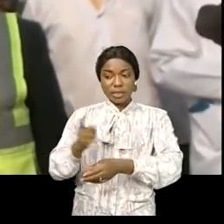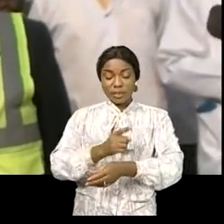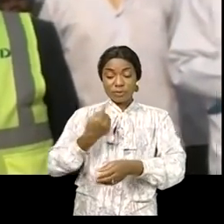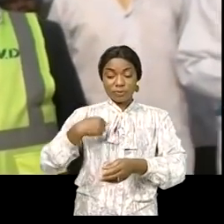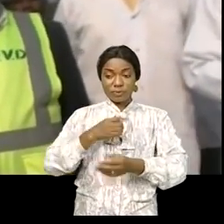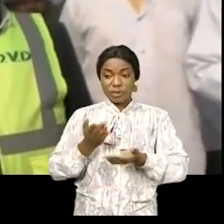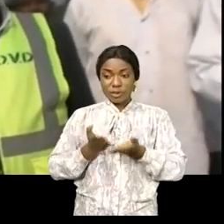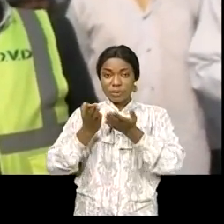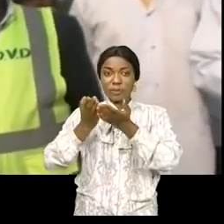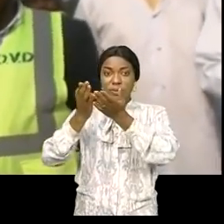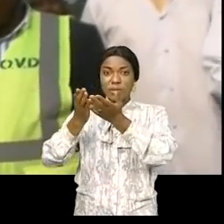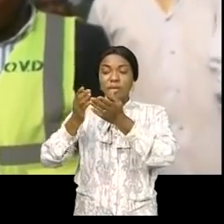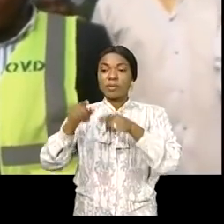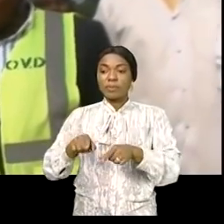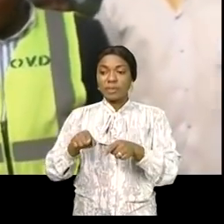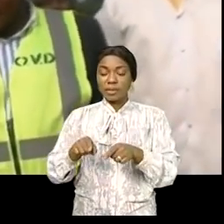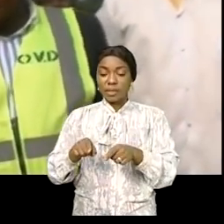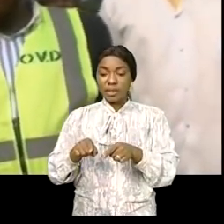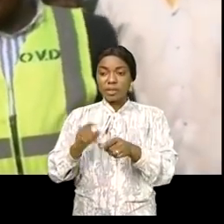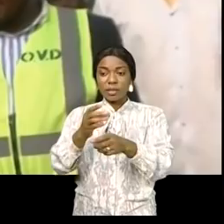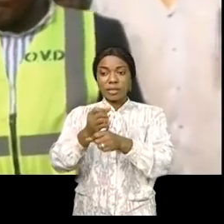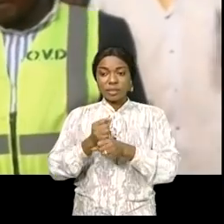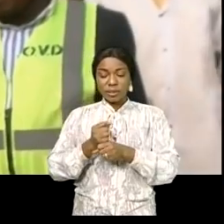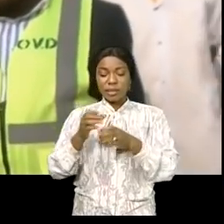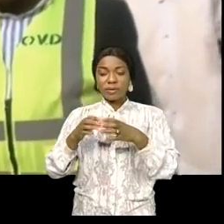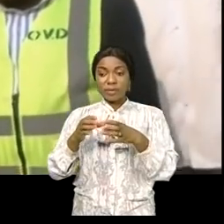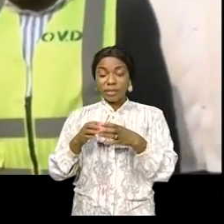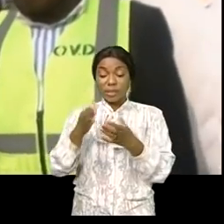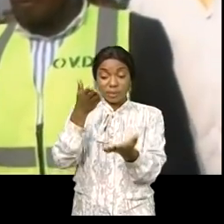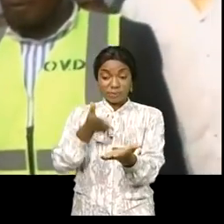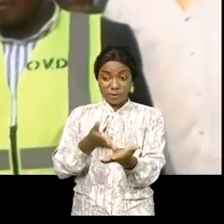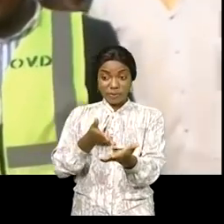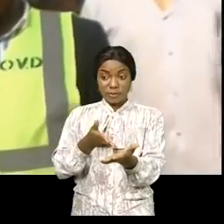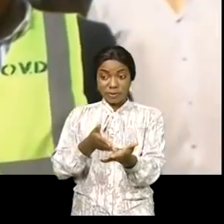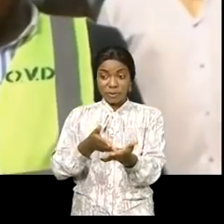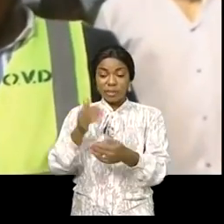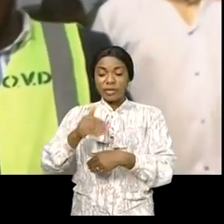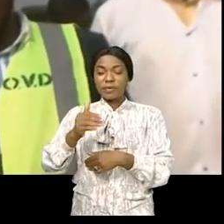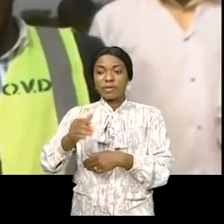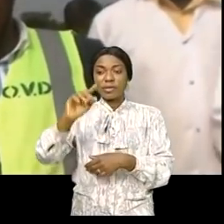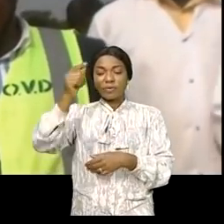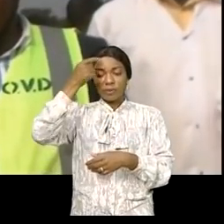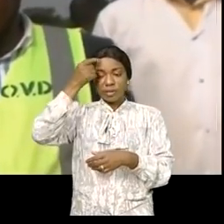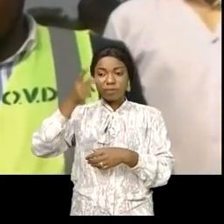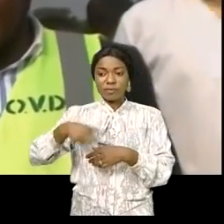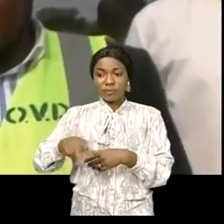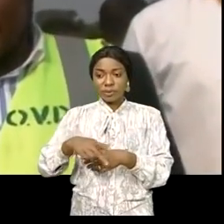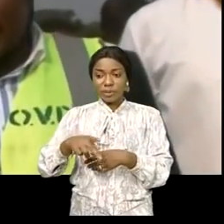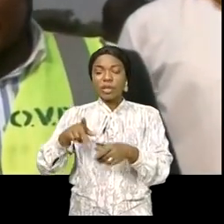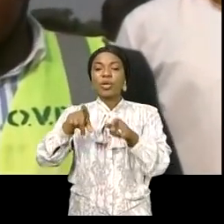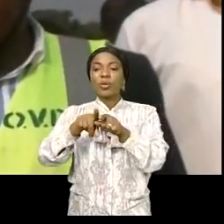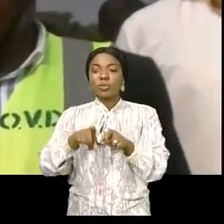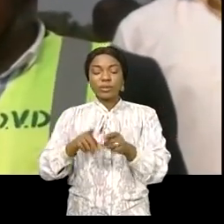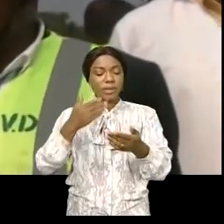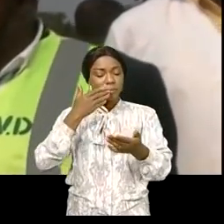plaidoyer et c'est déjà un plaidoyer reçu avec résultats palpables au niveau du pouvoir provincial. C'est l'occasion pour nous de dire